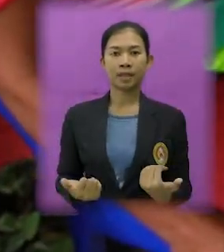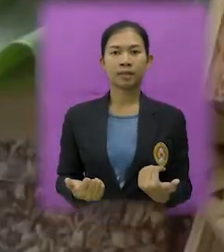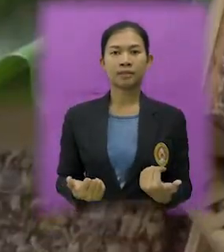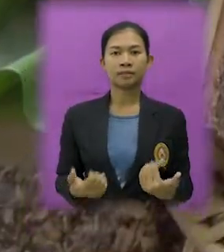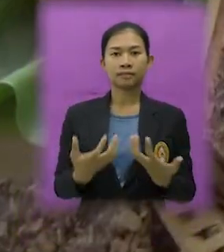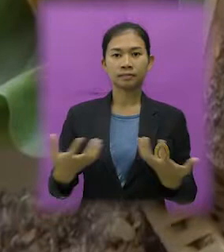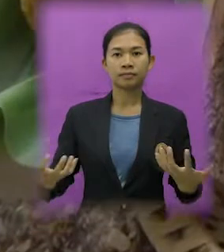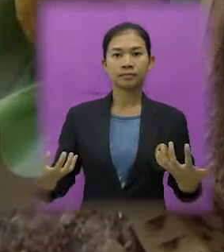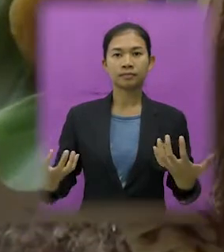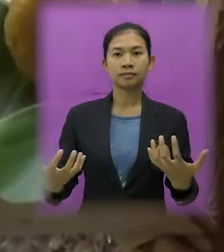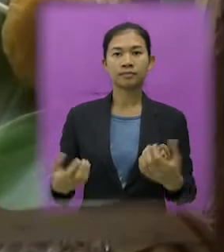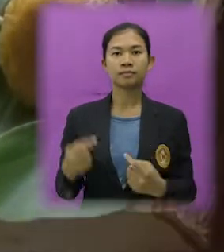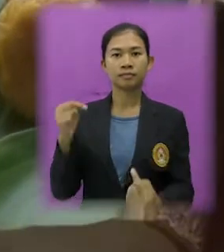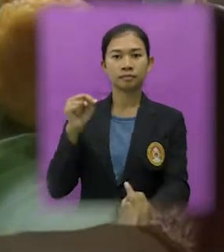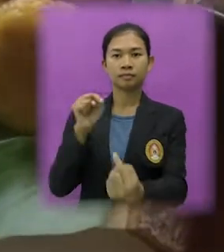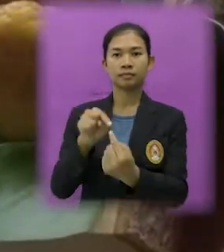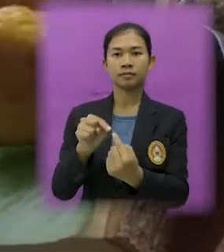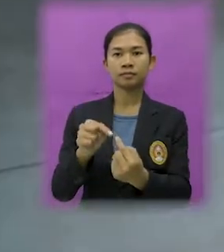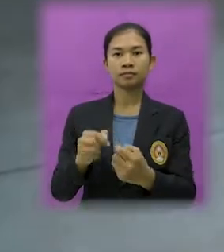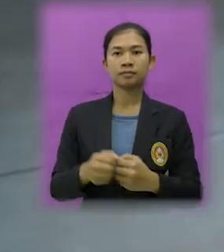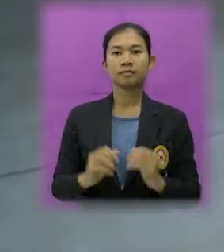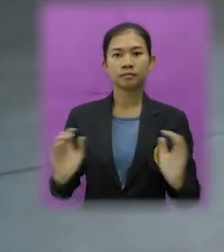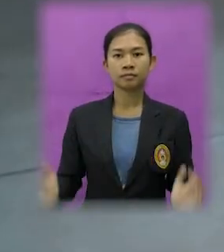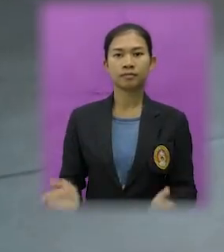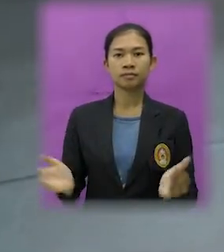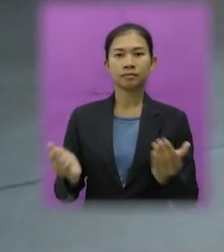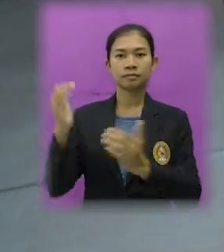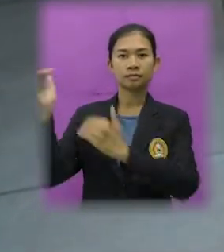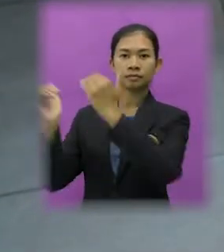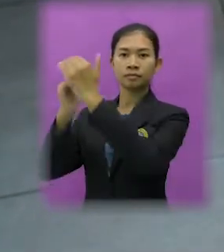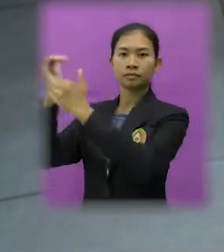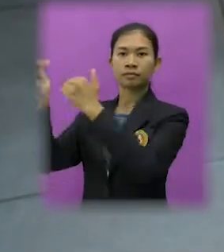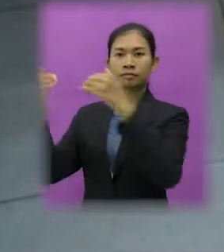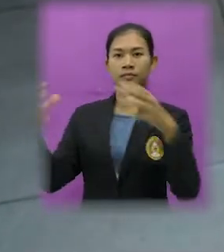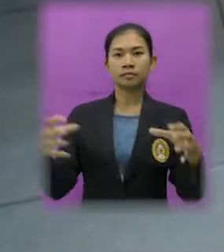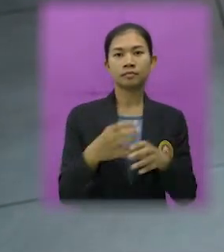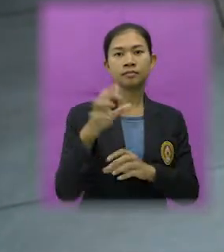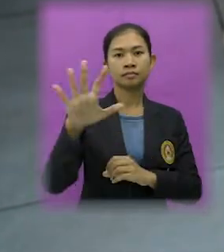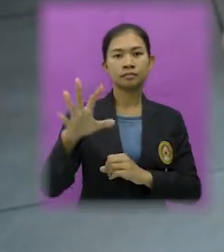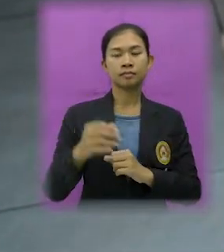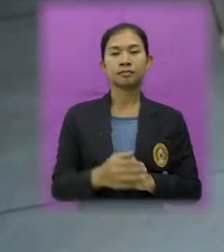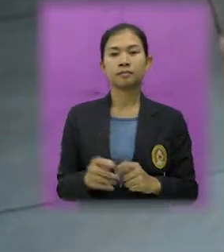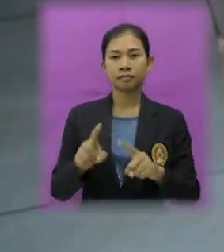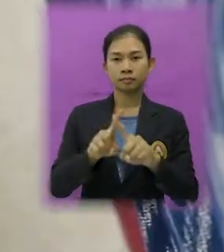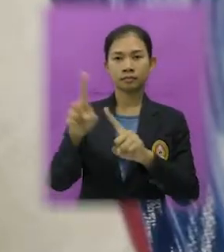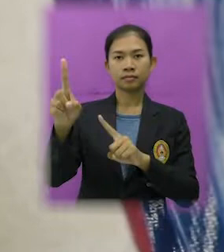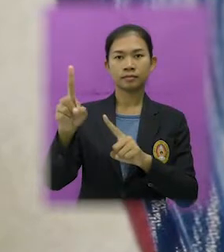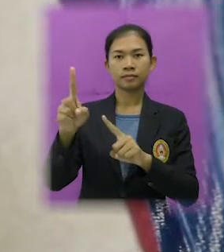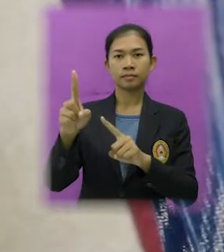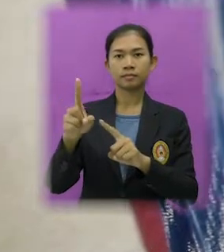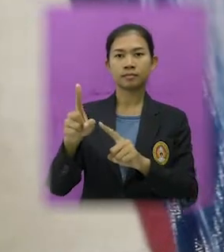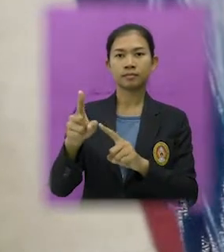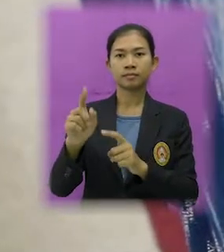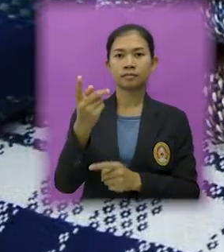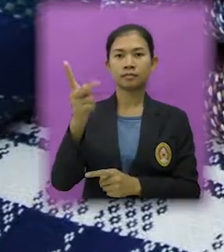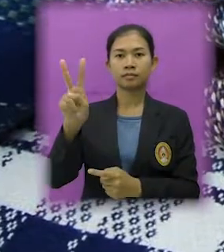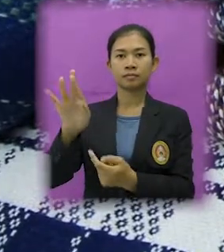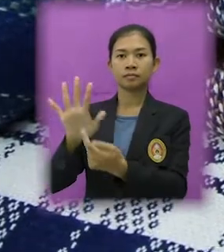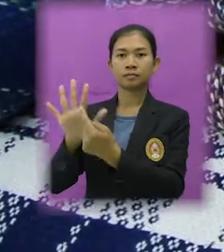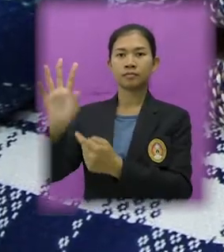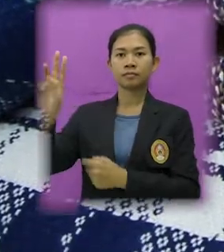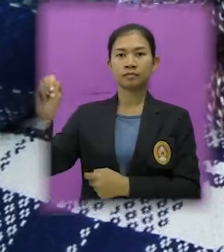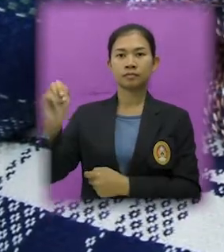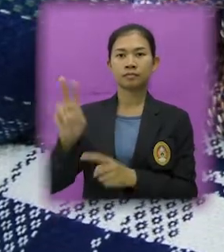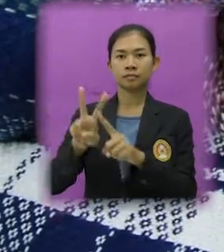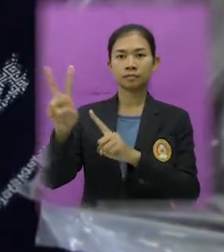ในครั้งนี้ได้ผลิตภัณฑ์ในพื้นที่เป้าหมายที่เกิดจากการส่งเสริมและพัฒนาในจำนวน5กลุ่มได้แก่1